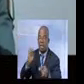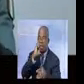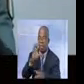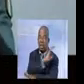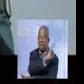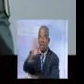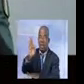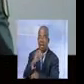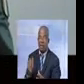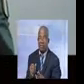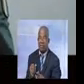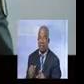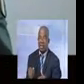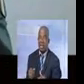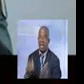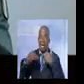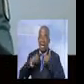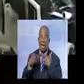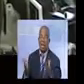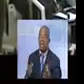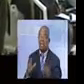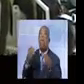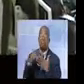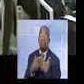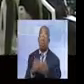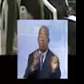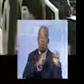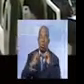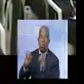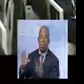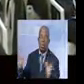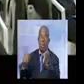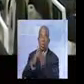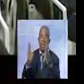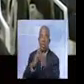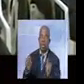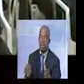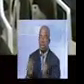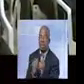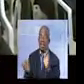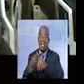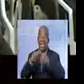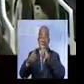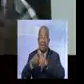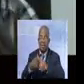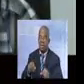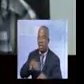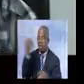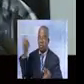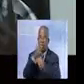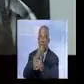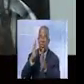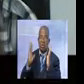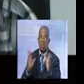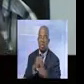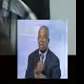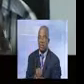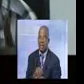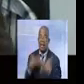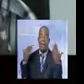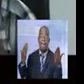Amar Baka, a initié une rencontre d'échange avec ses collaborateurs. Au cours des échanges, le